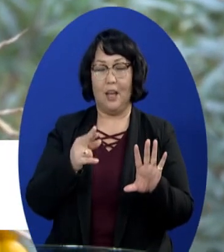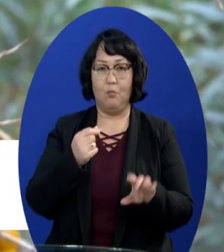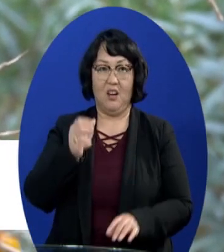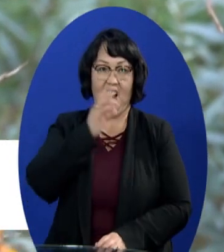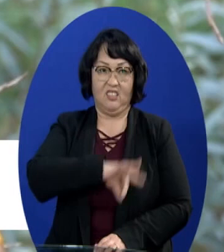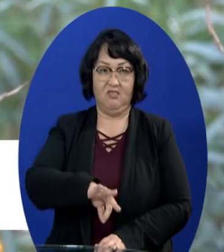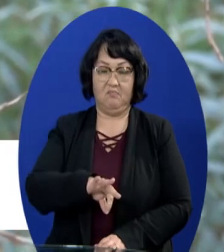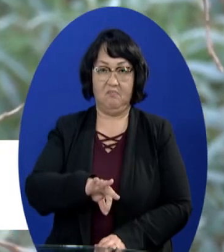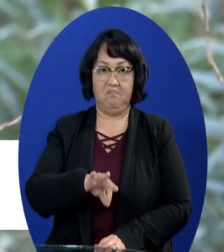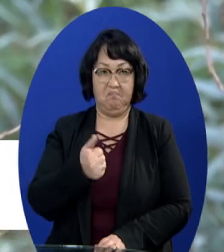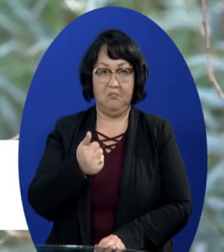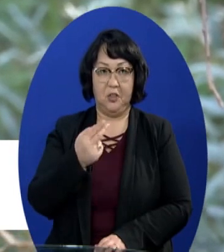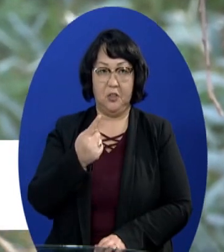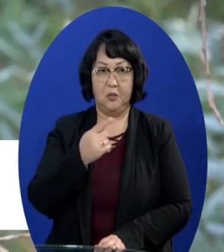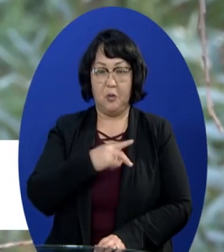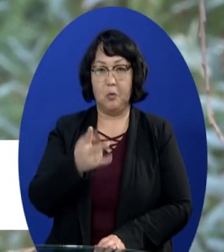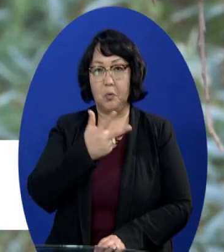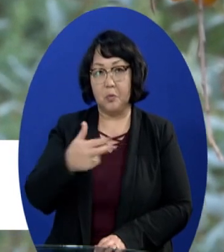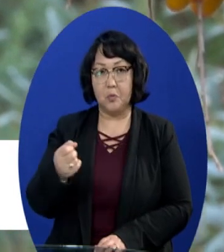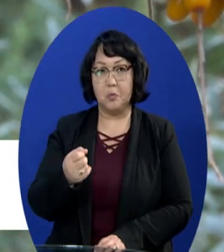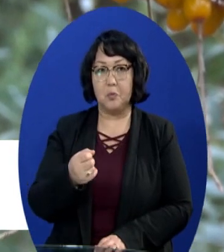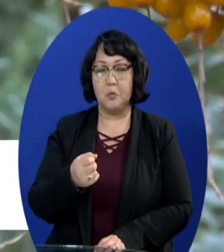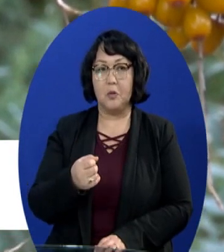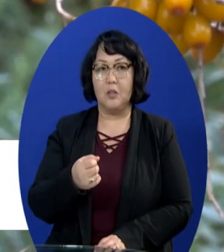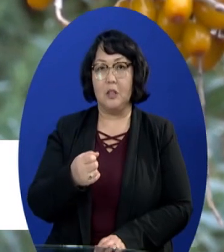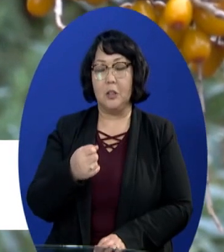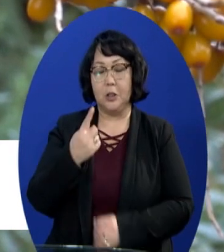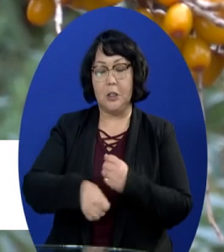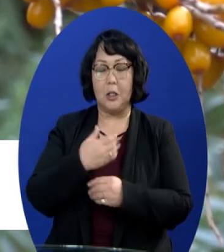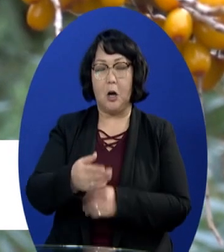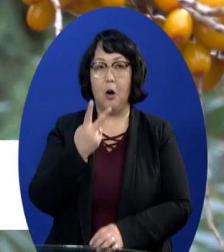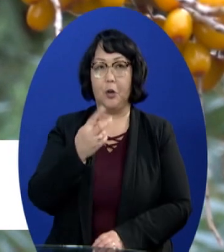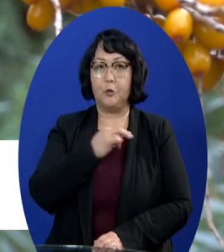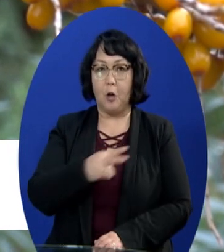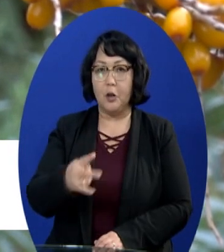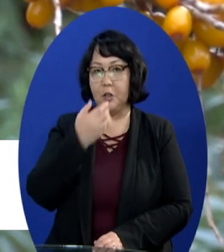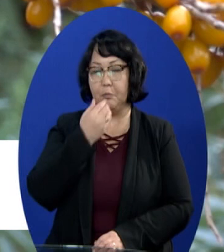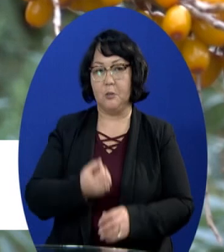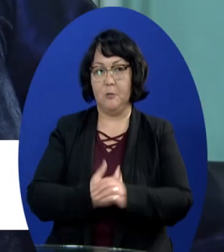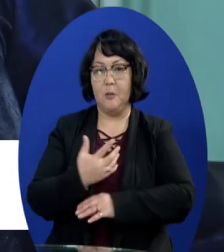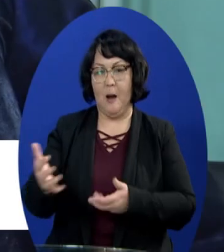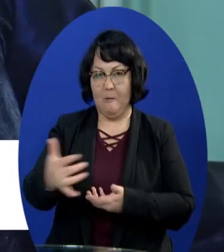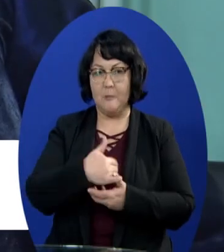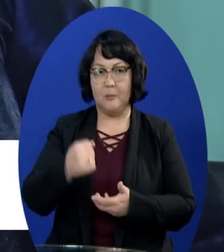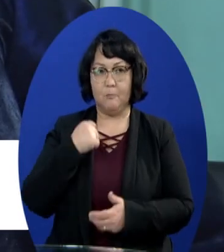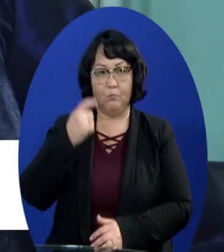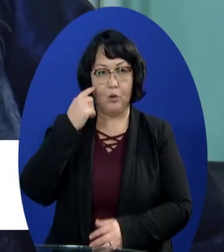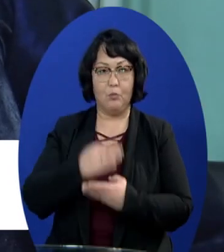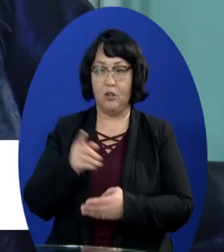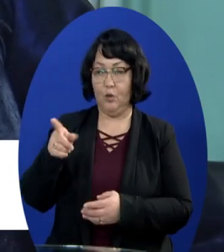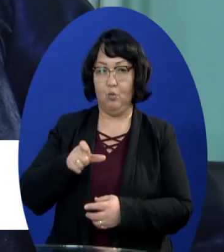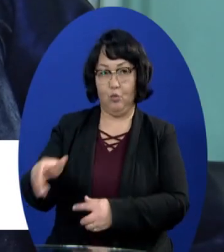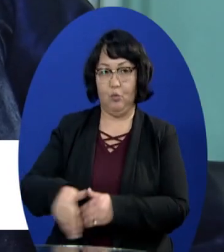тон 300 гарсан. Дараа жилээс бол нэг 2 тонн гаргаж авах нөхцөл төлөвлөгөөтэй ажиллаж байгаа даа. Энэ хүнний